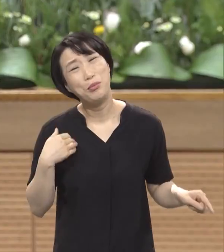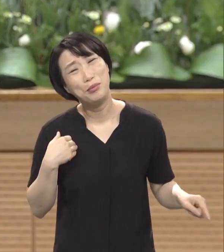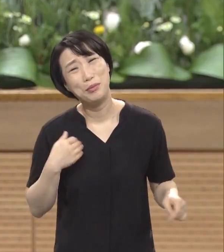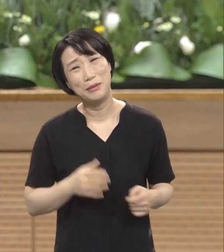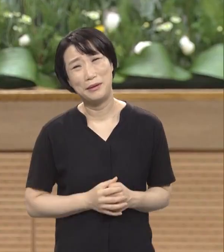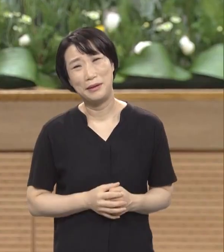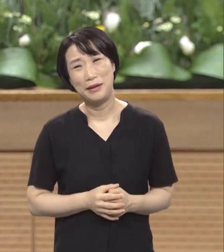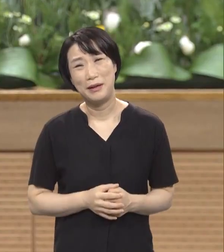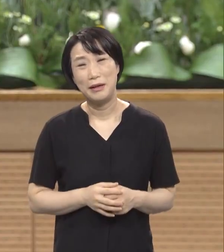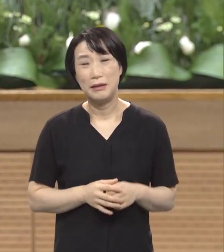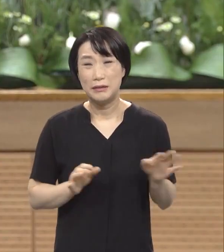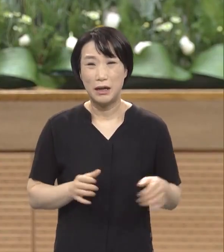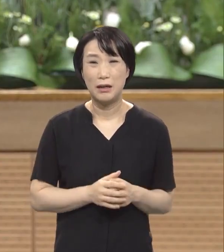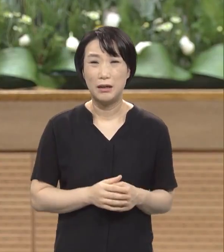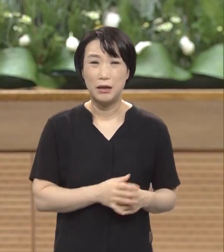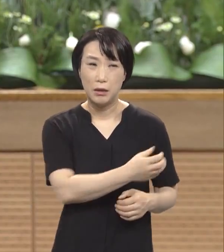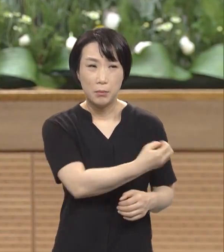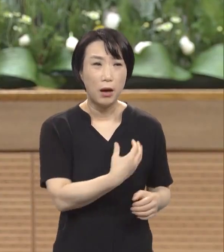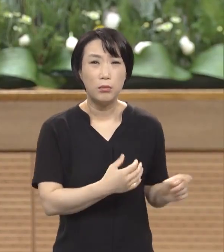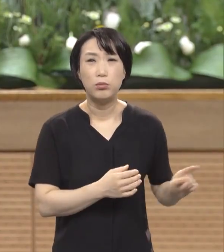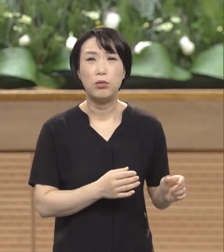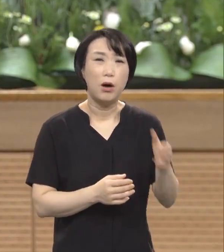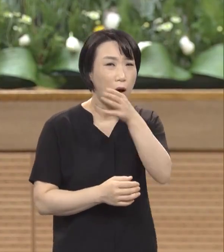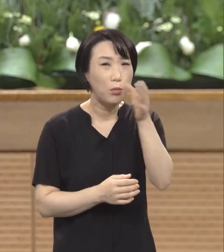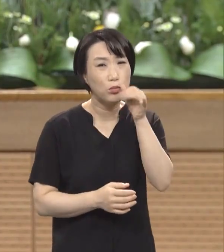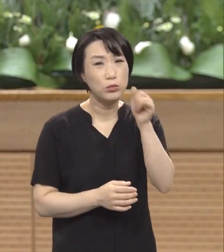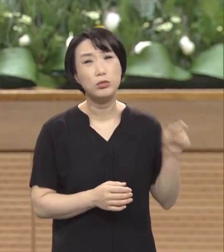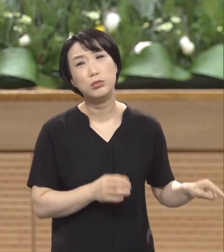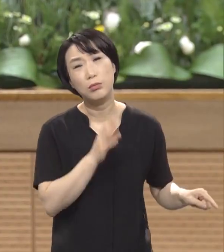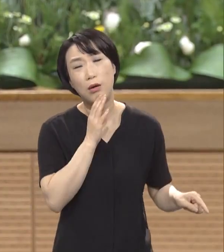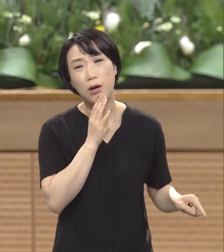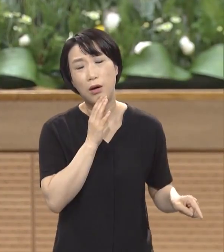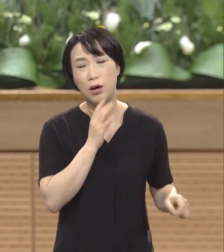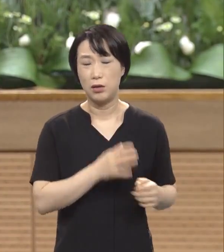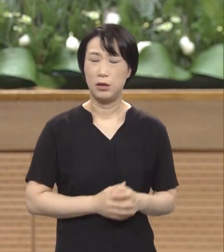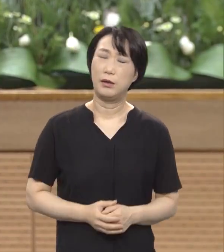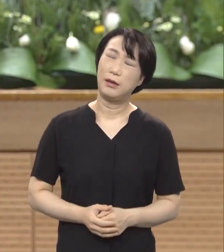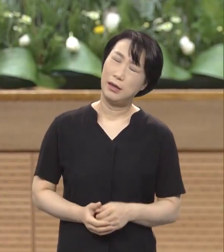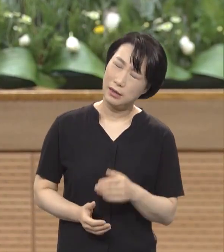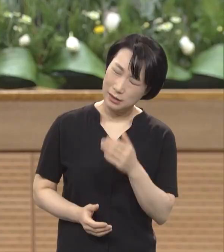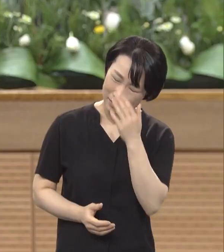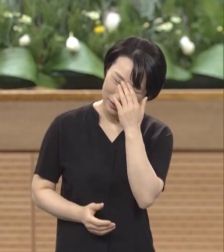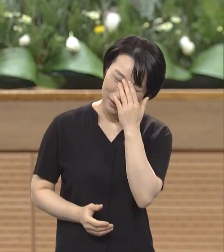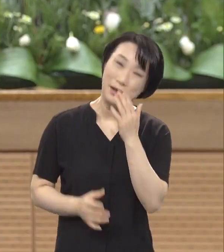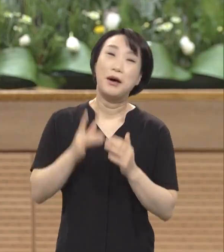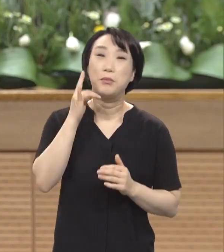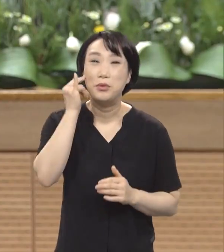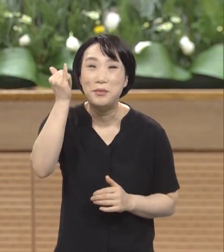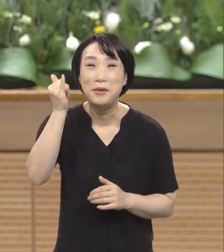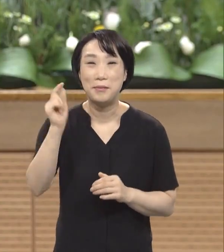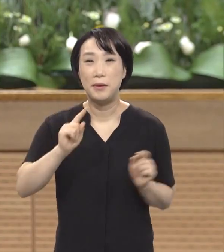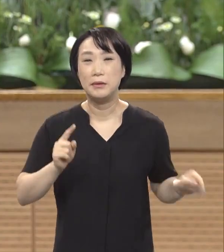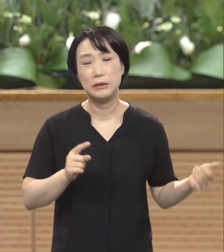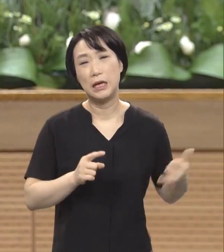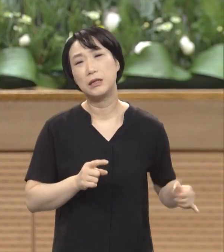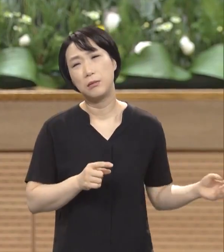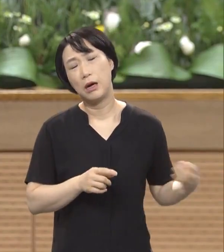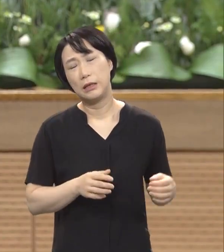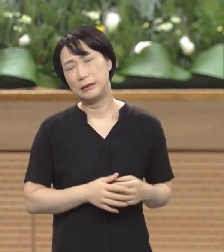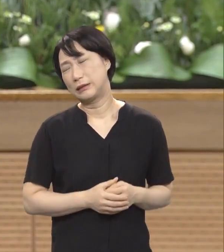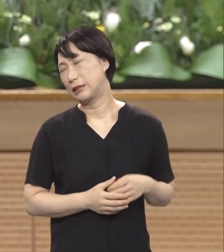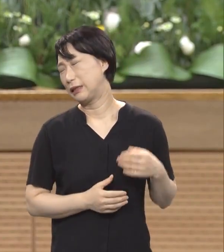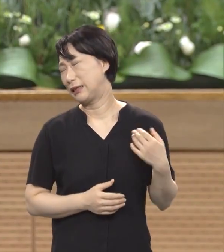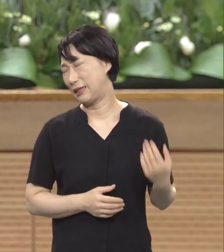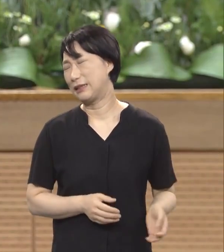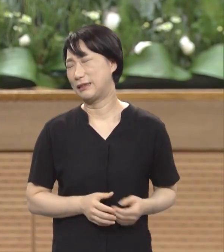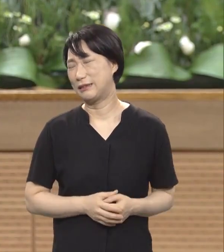몰라. 그냥 함부로 말을 툭툭 해. 그래도 부모는 자식이 말하는 소리에 에이